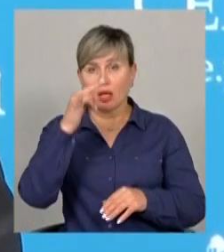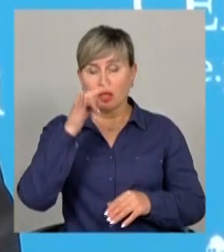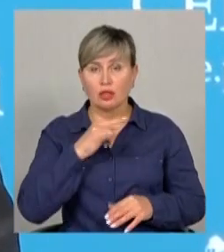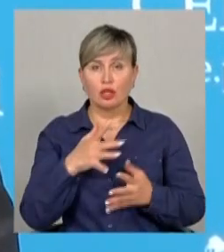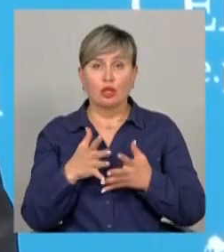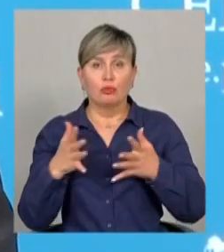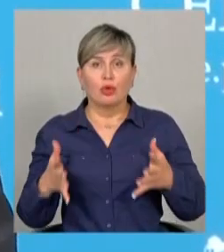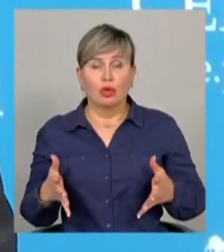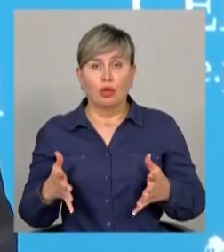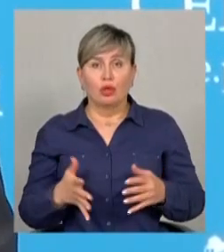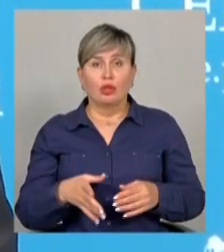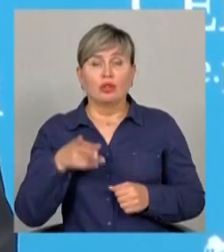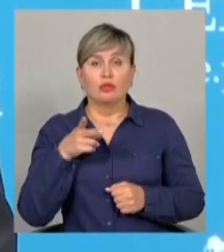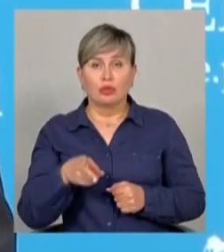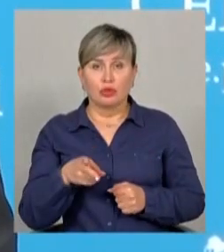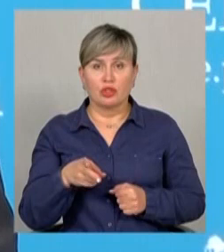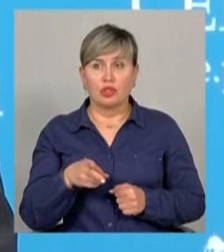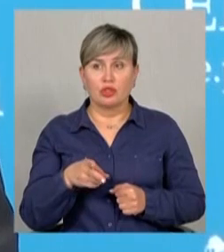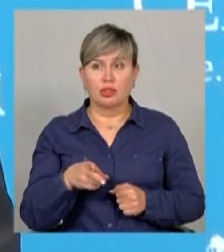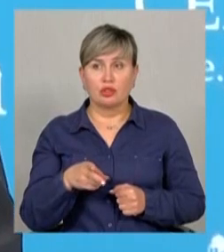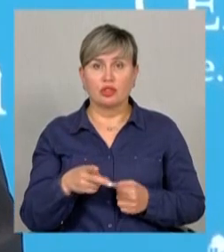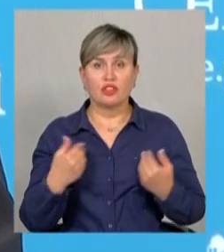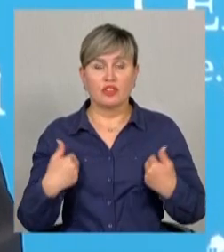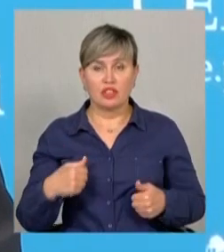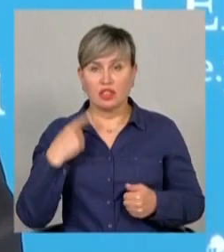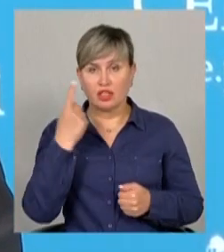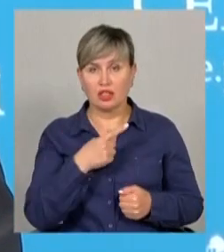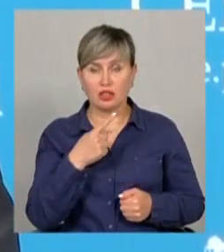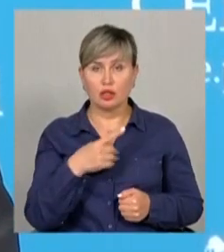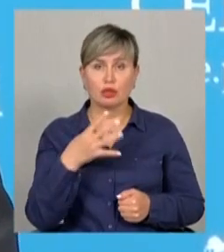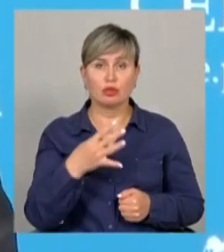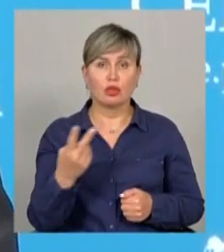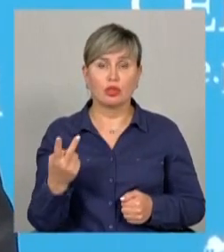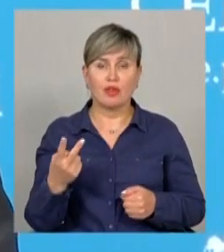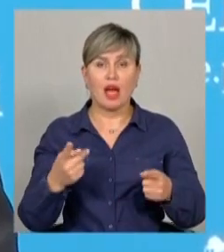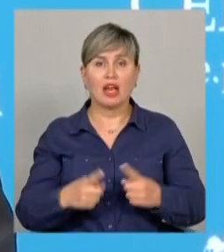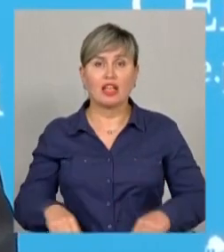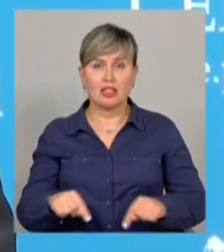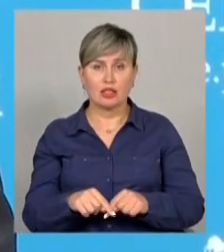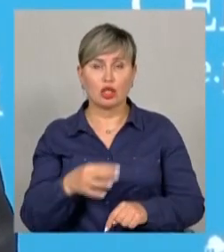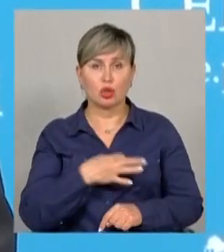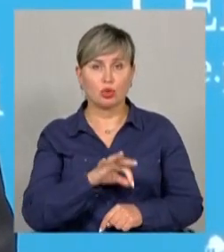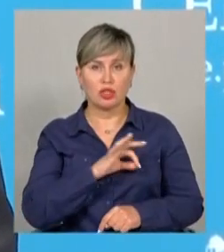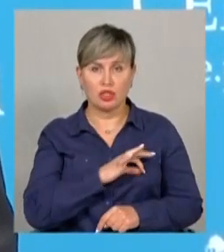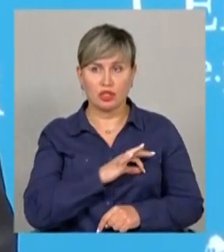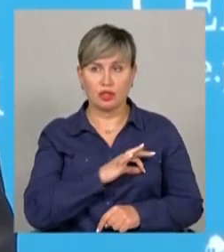более 2000 физических лиц, 42 организации юридические